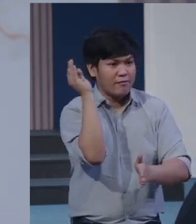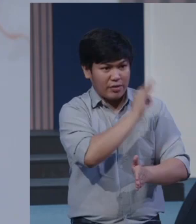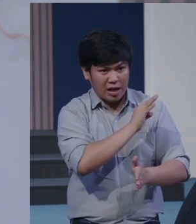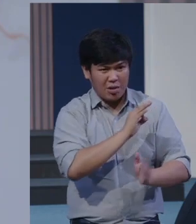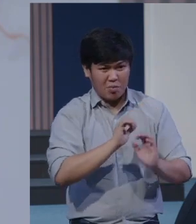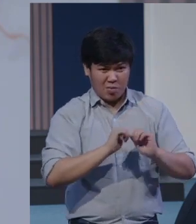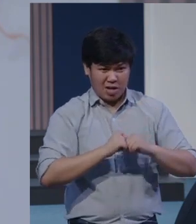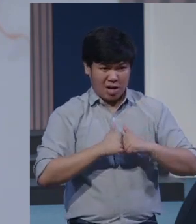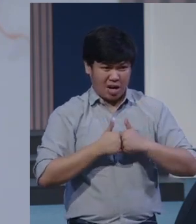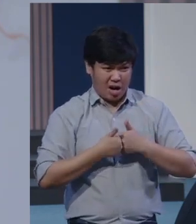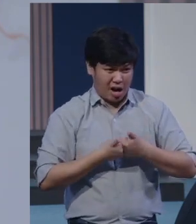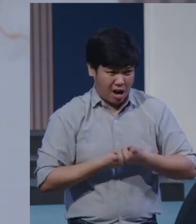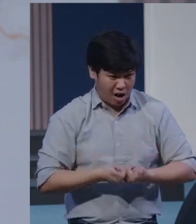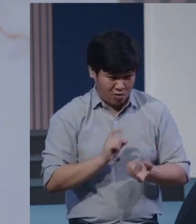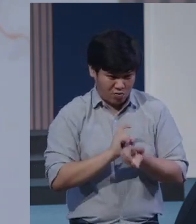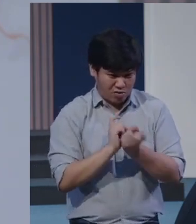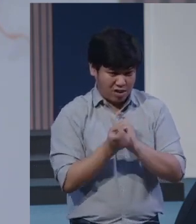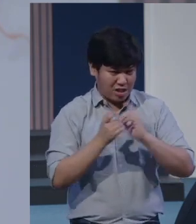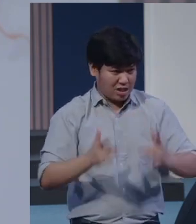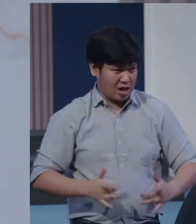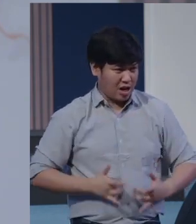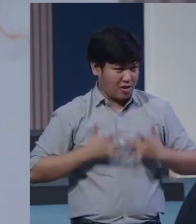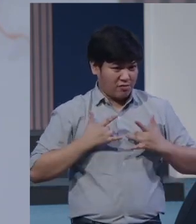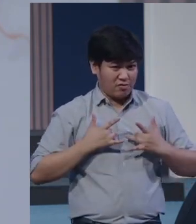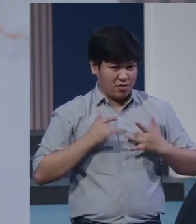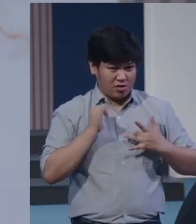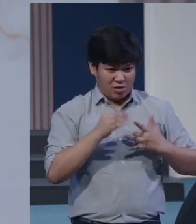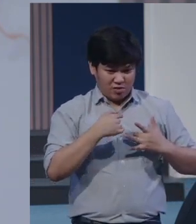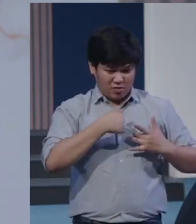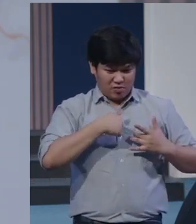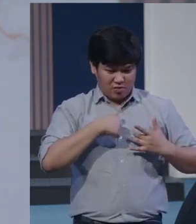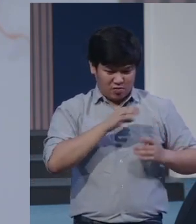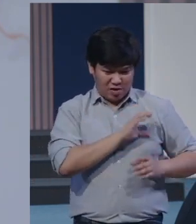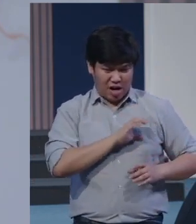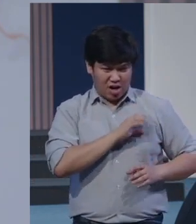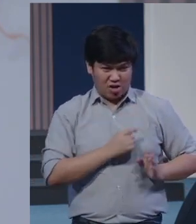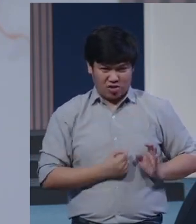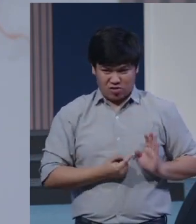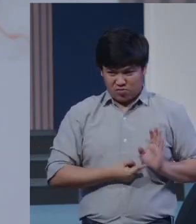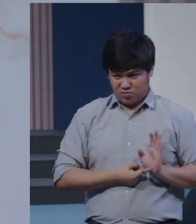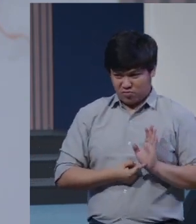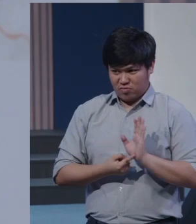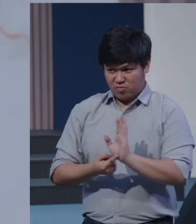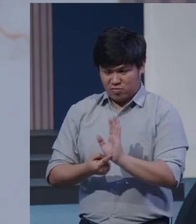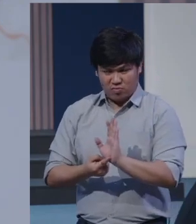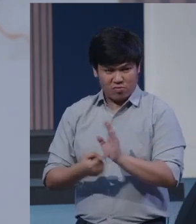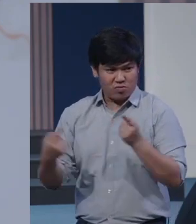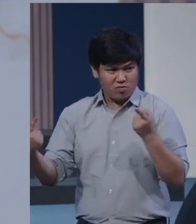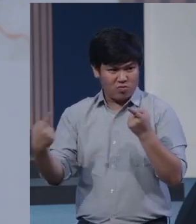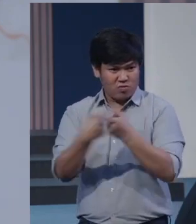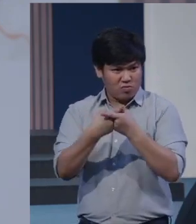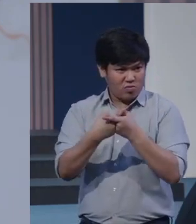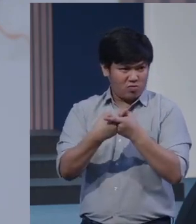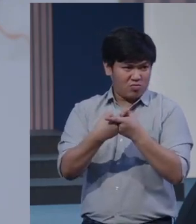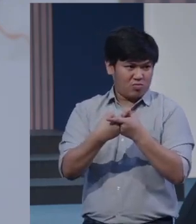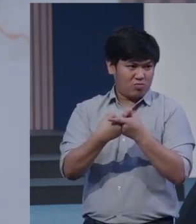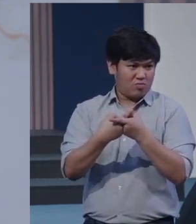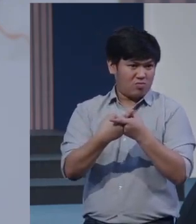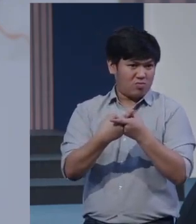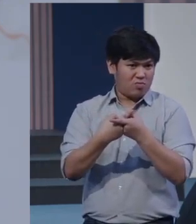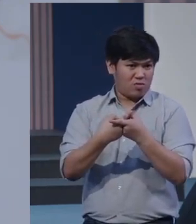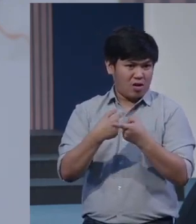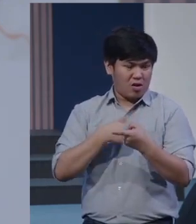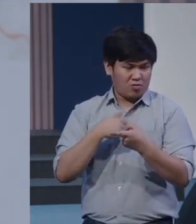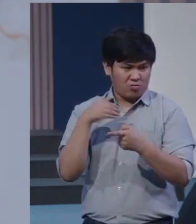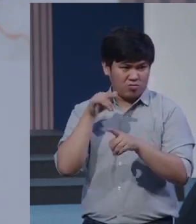babaguhin ang kanilang buhay sapagkat siya ang daan ang katotohanan